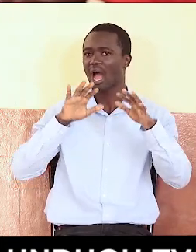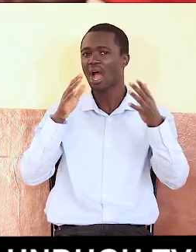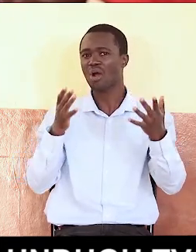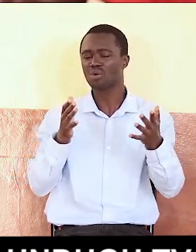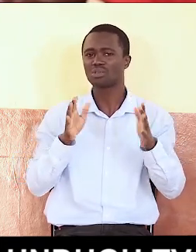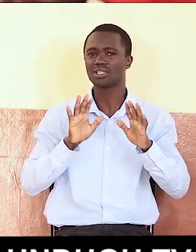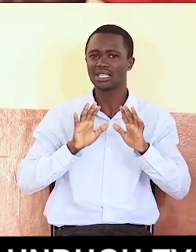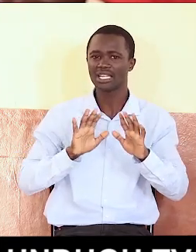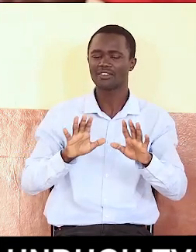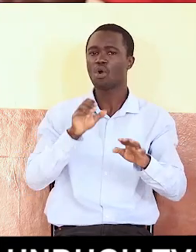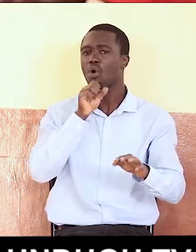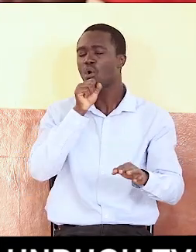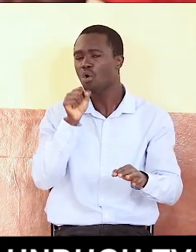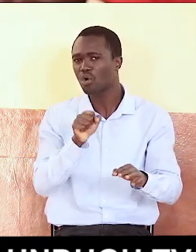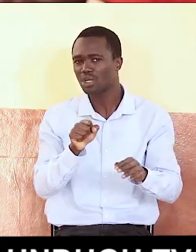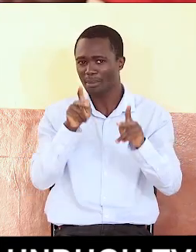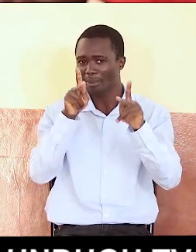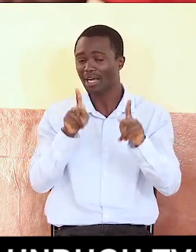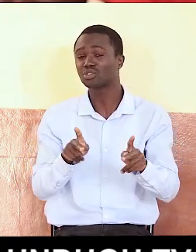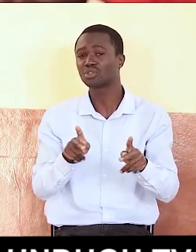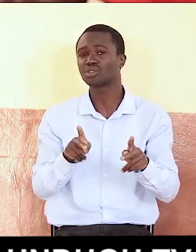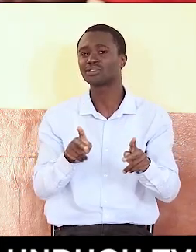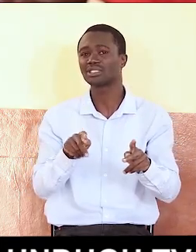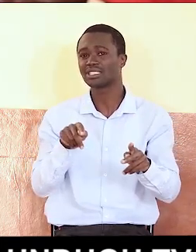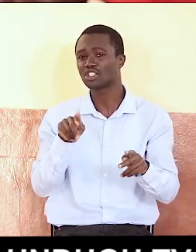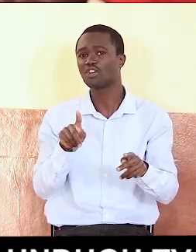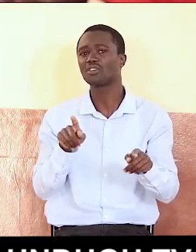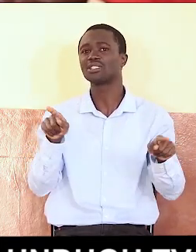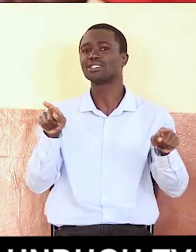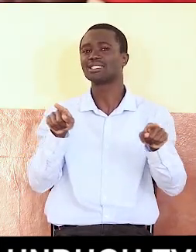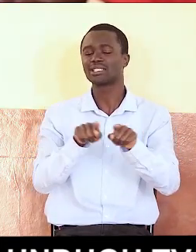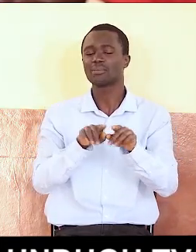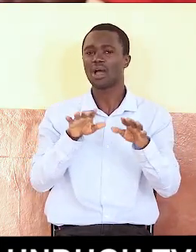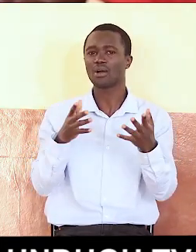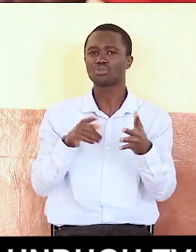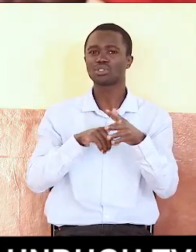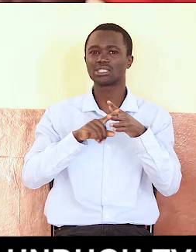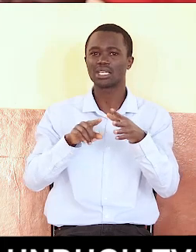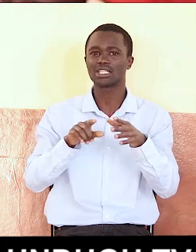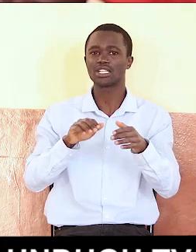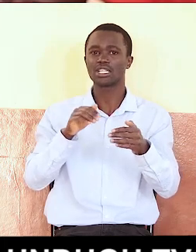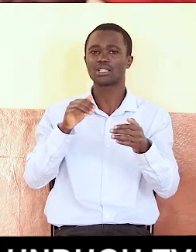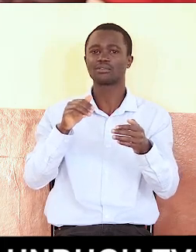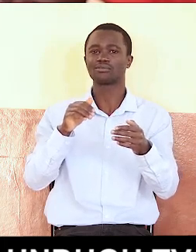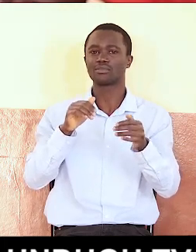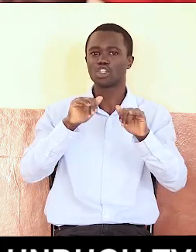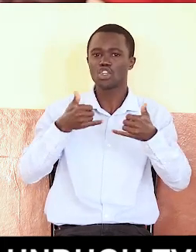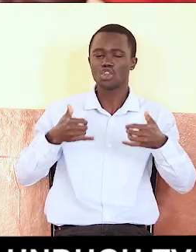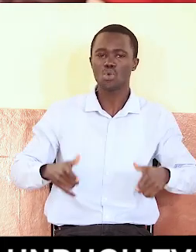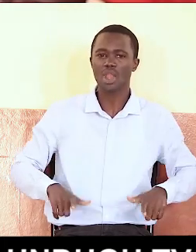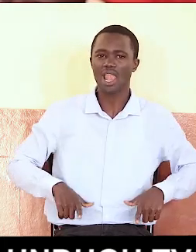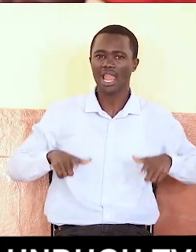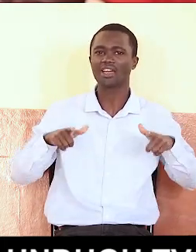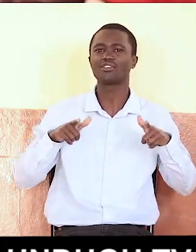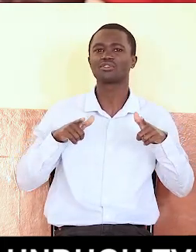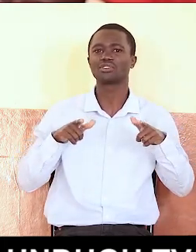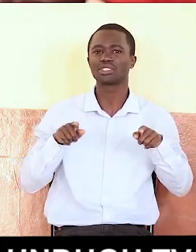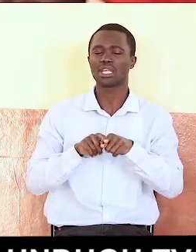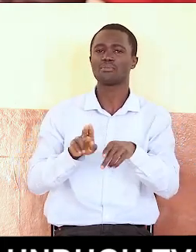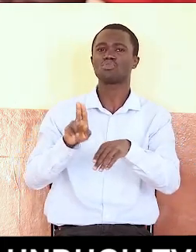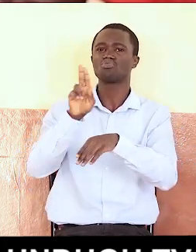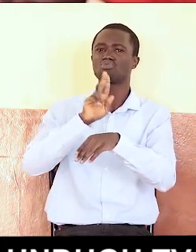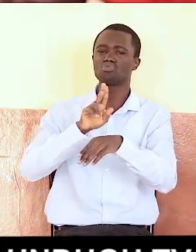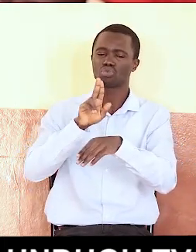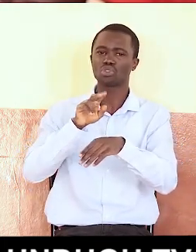alivyoacha utu wake wa kale, na jinsi halipyo anza maisha mapya na kutumika na